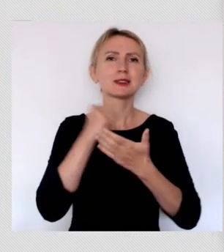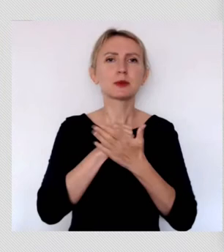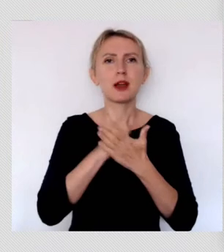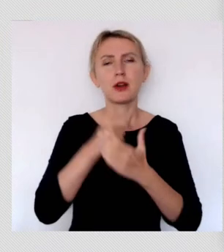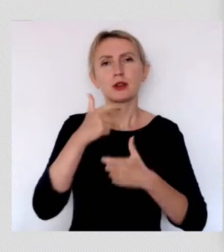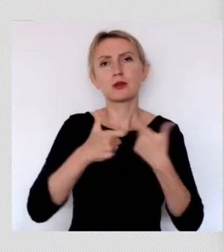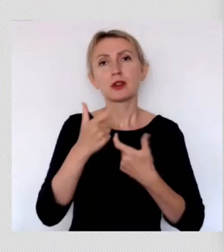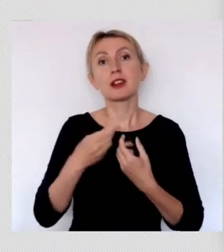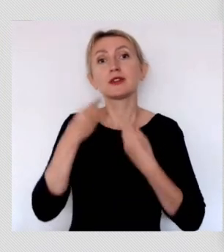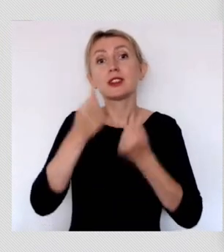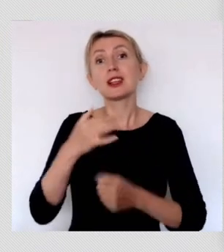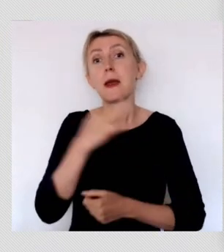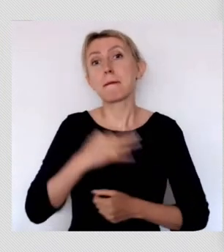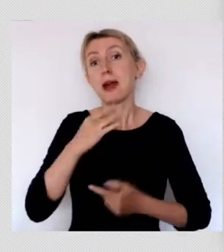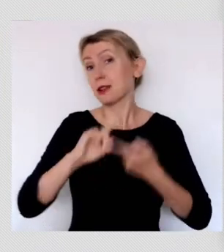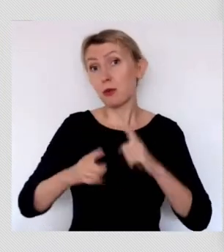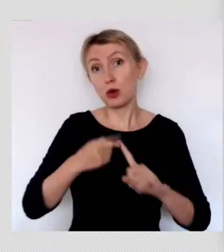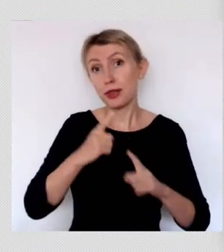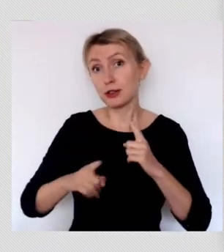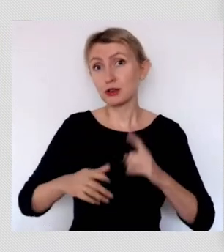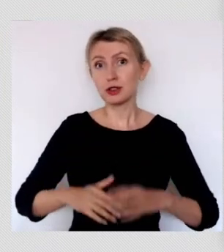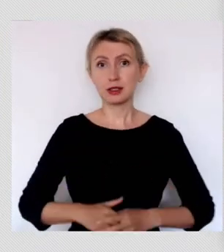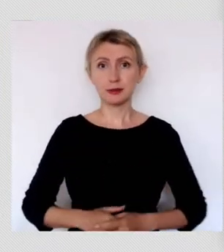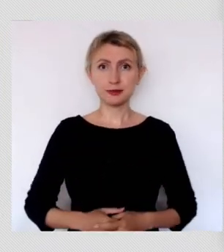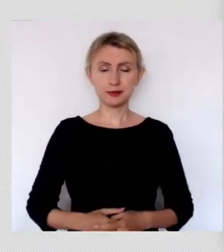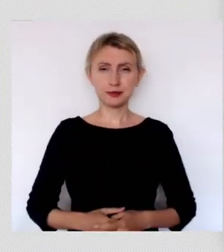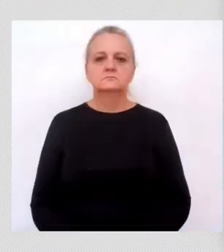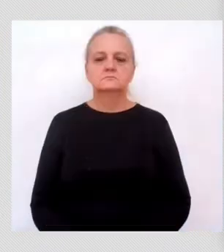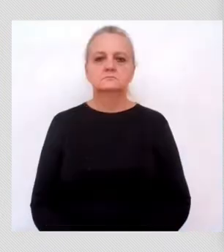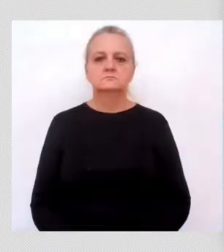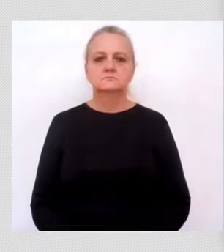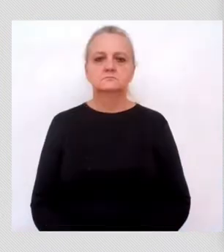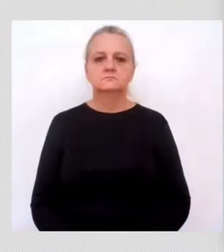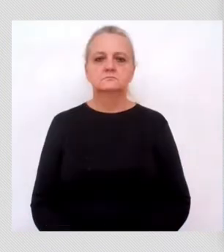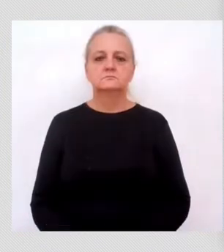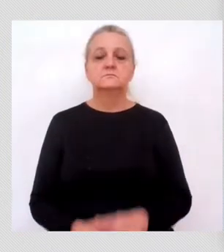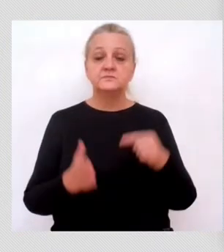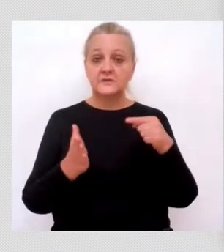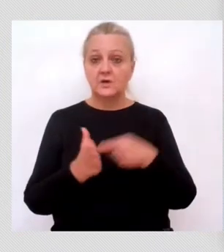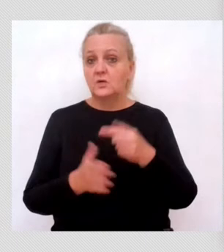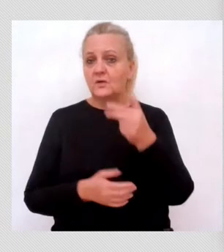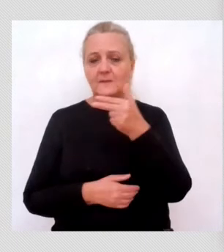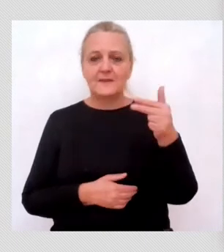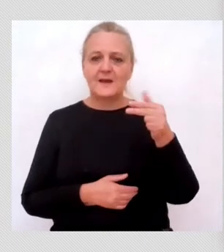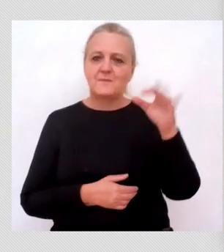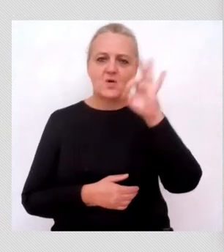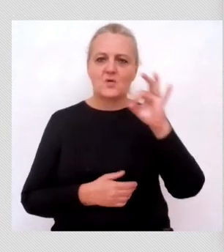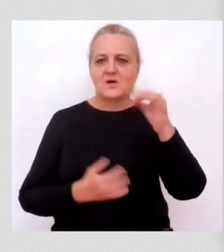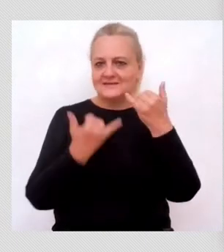z finansowaniem partii politycznych. Ale to jest temat na pewno na inną okazję. To